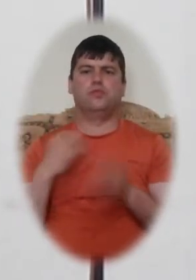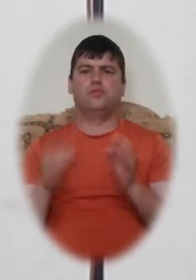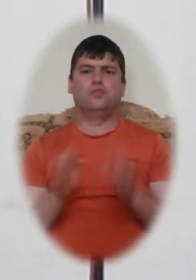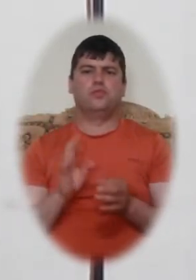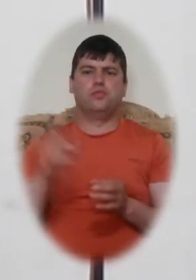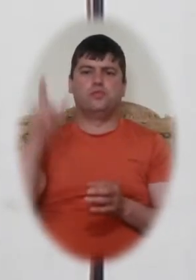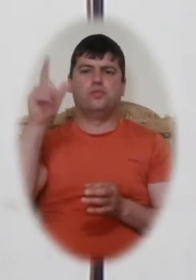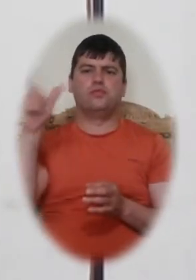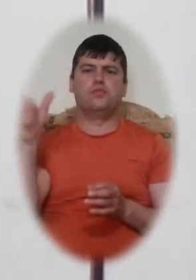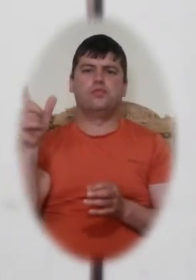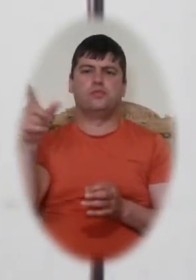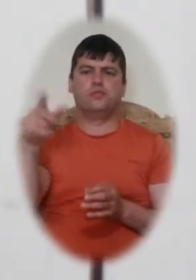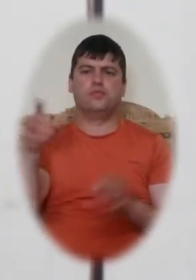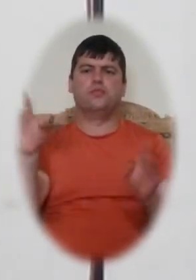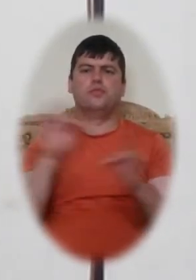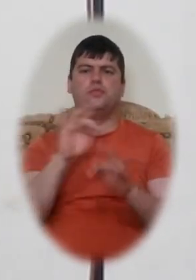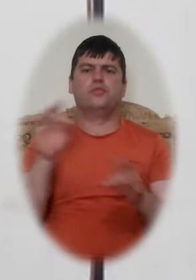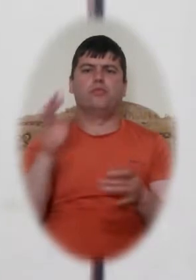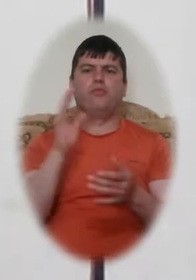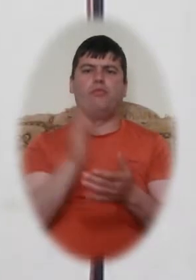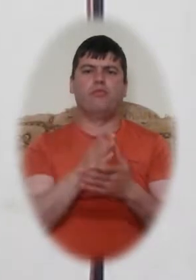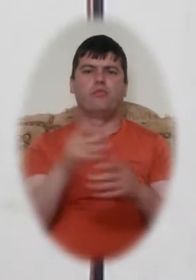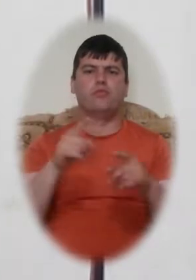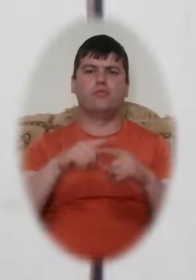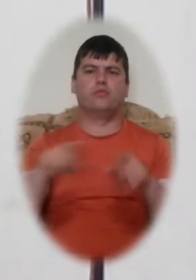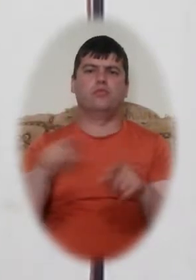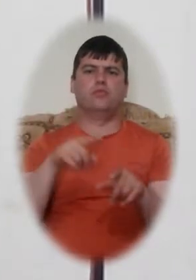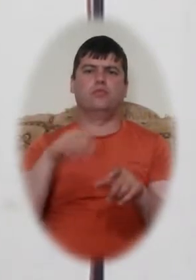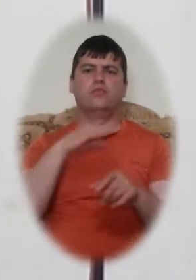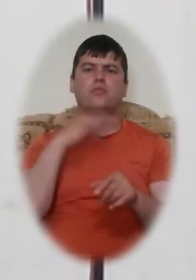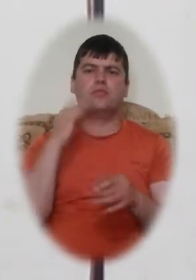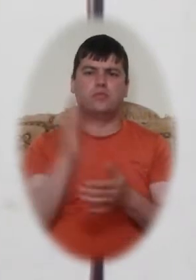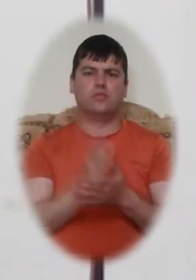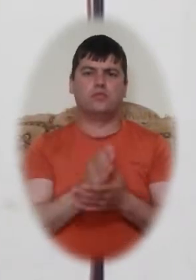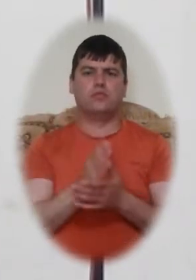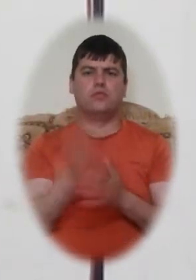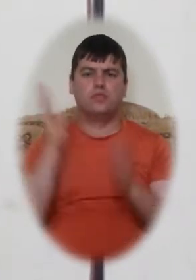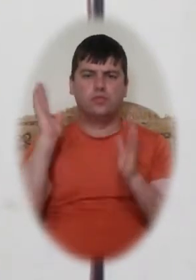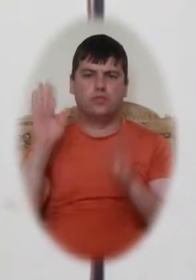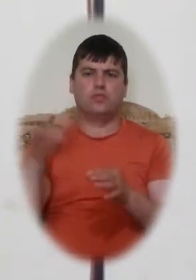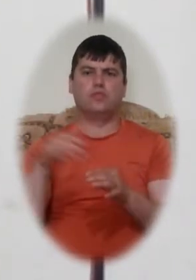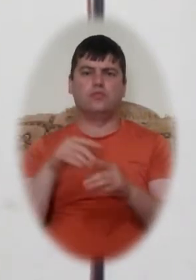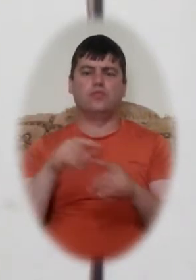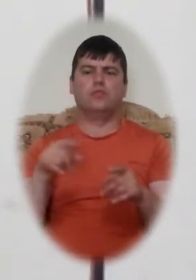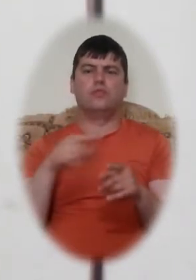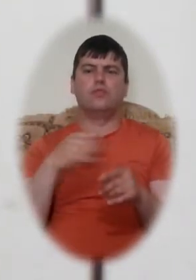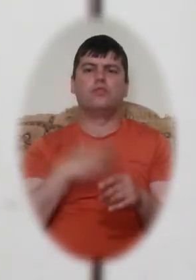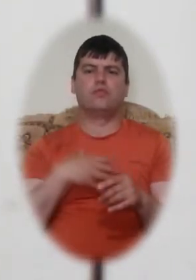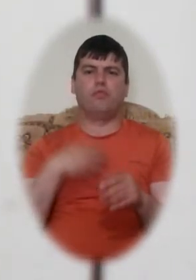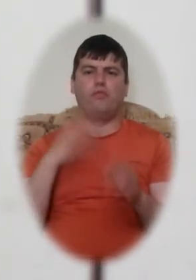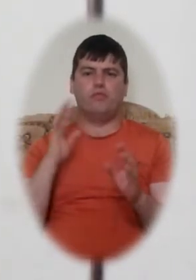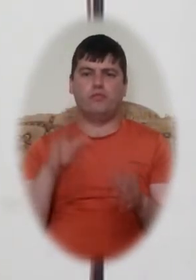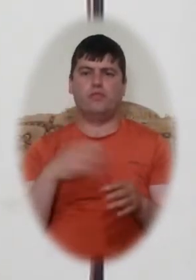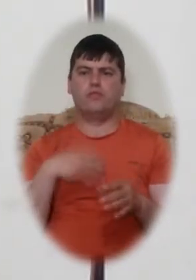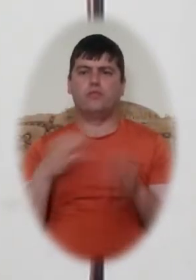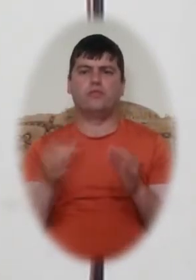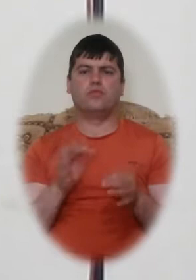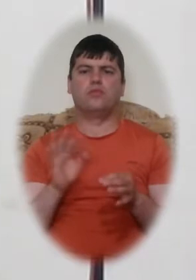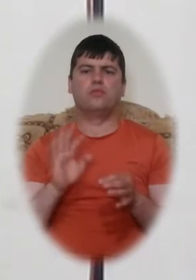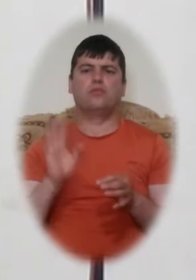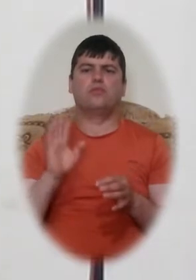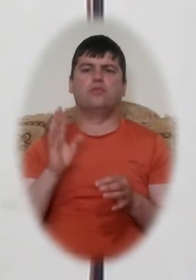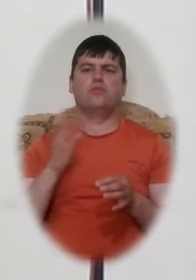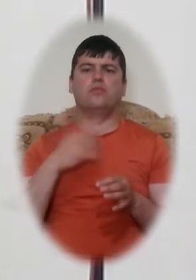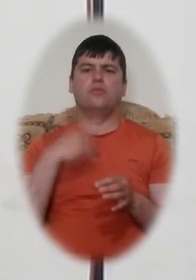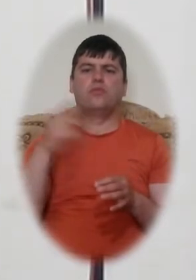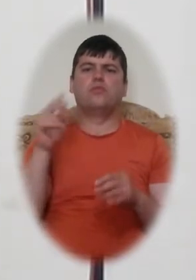ապարտամ ան մարկանց, այ եկերեցնե որտեր մար գարյությունները շատ են, թողլինի դա շատ կարևորը, չենք դատապատամ ան ե